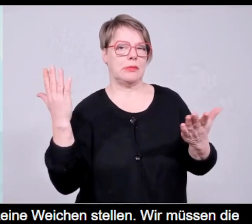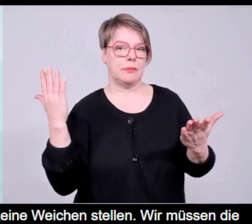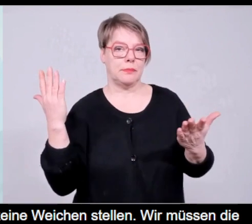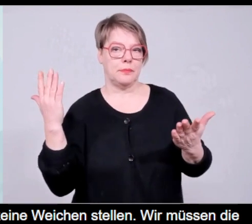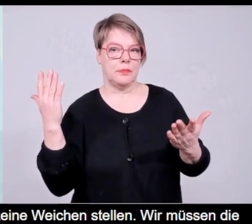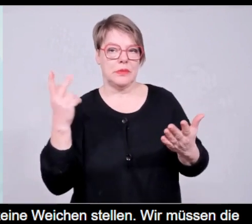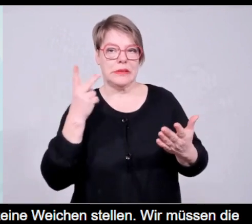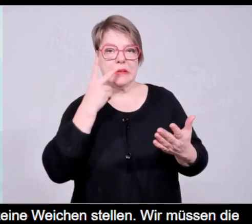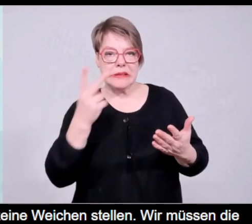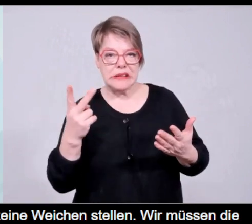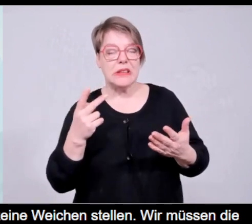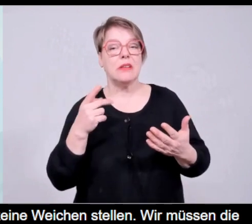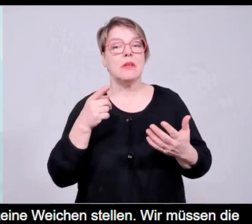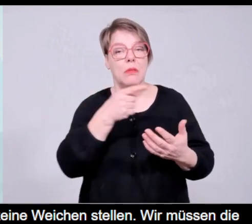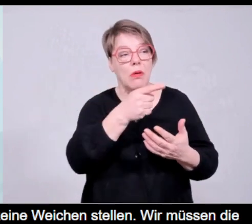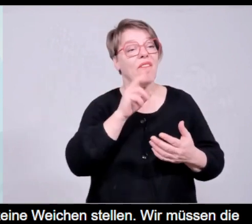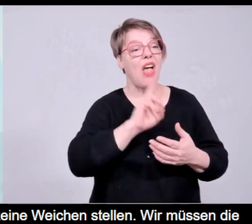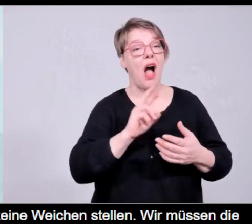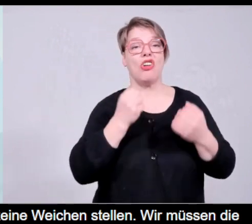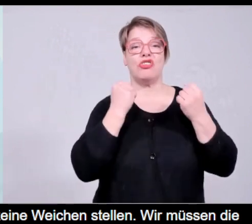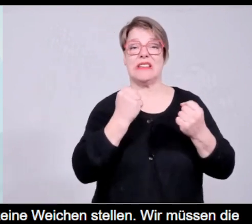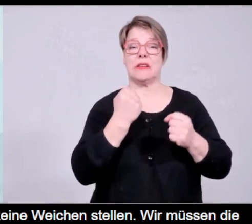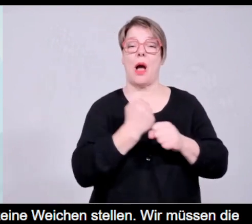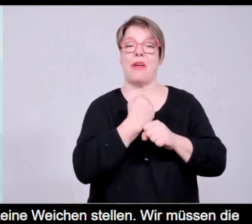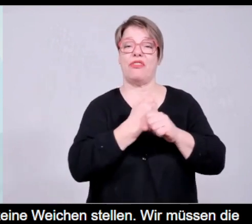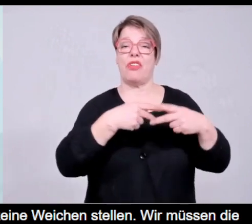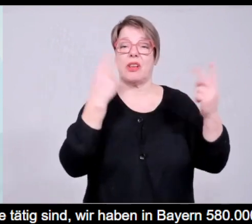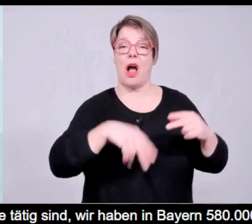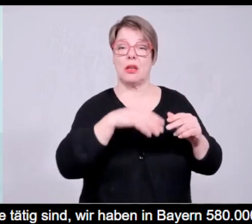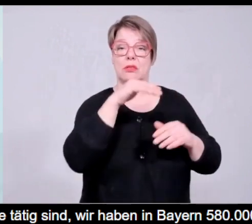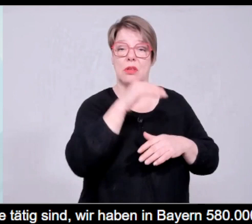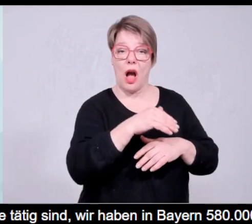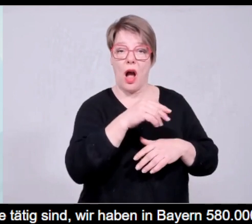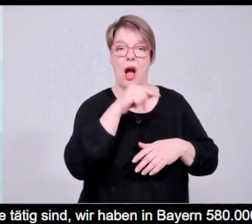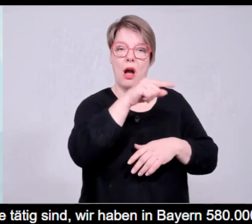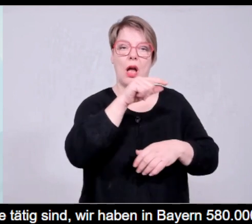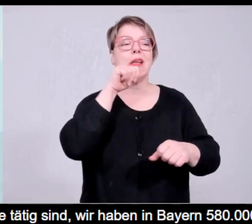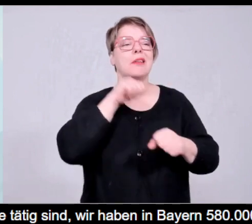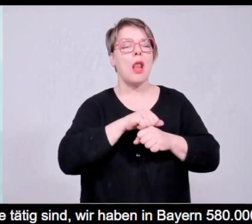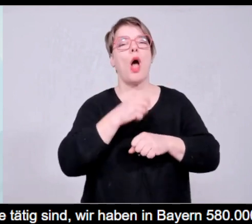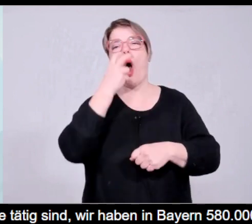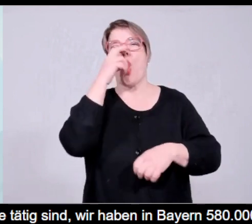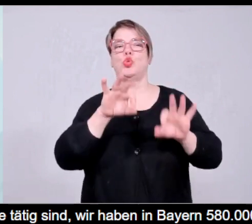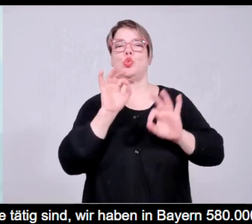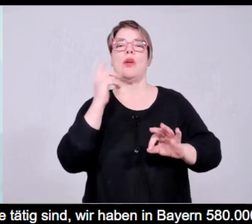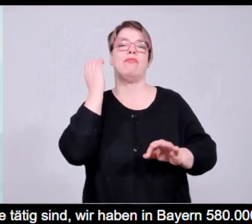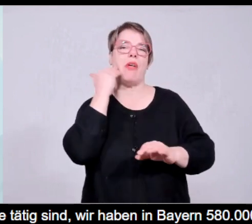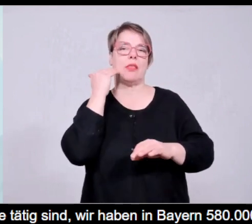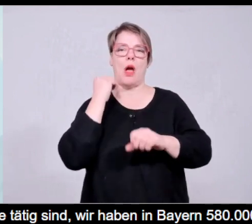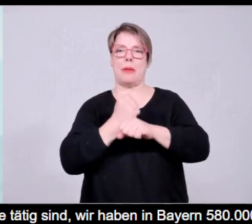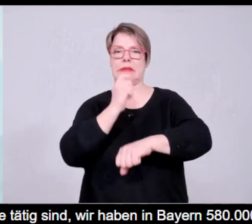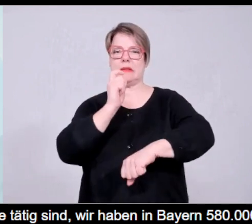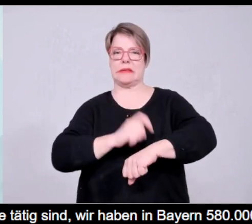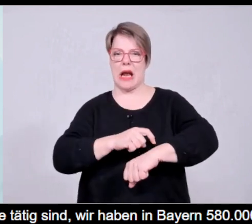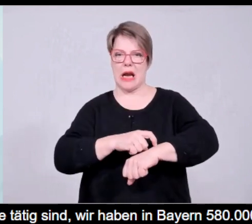Leiharbeit immer mehr zurückgeht und immer weniger wird. Und deswegen ist dieses Modell, das wir heute vom Freistaat unterstützen, die Springer-Konzepte